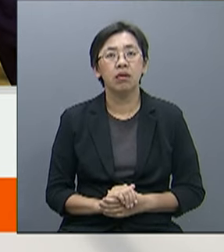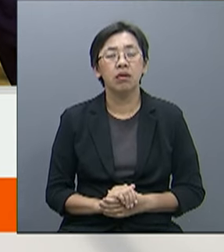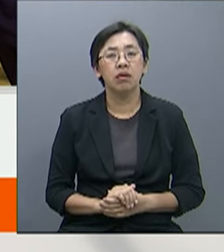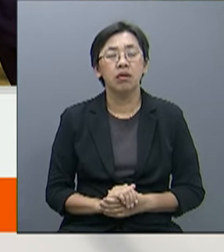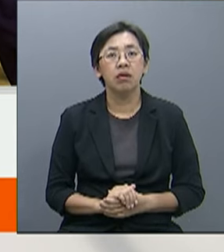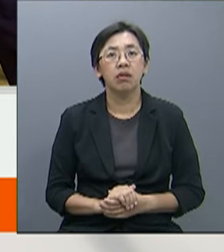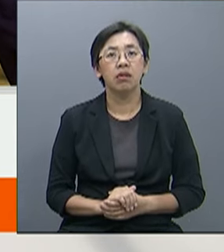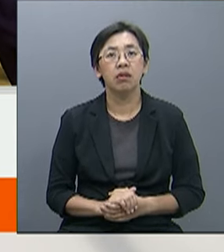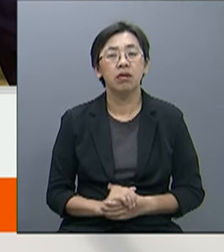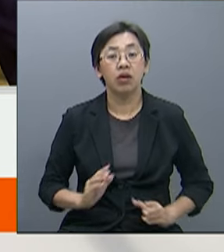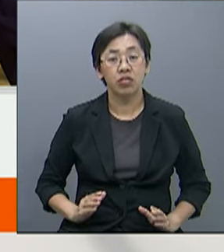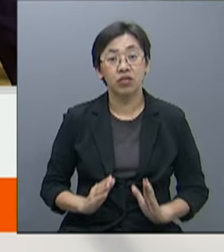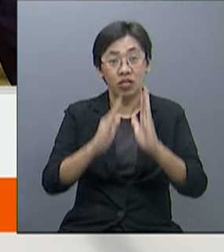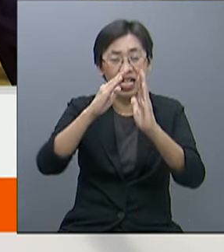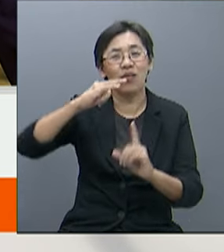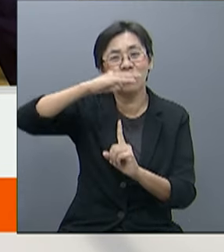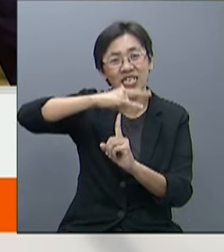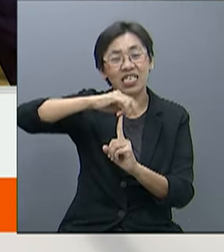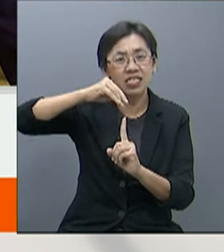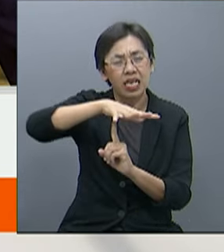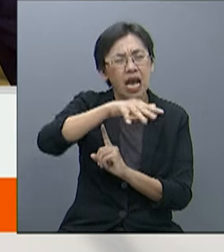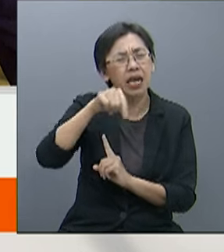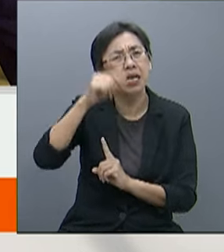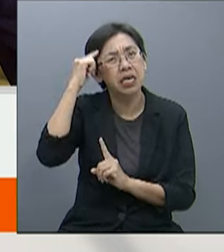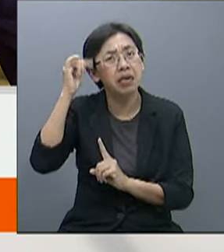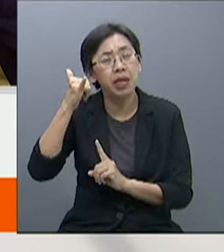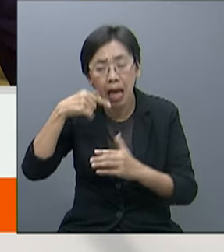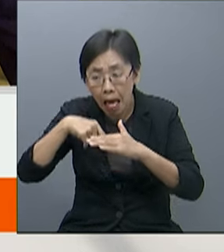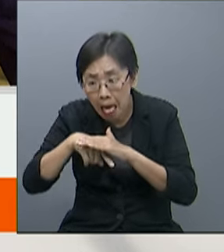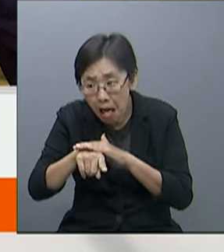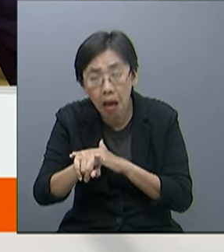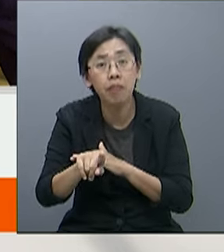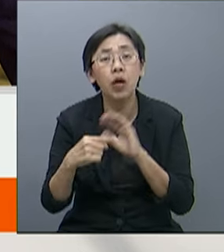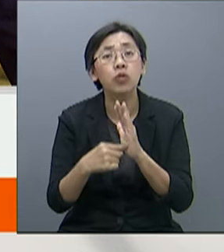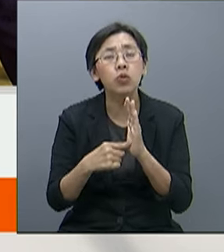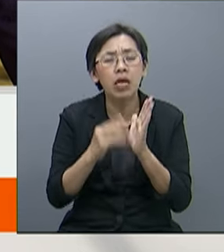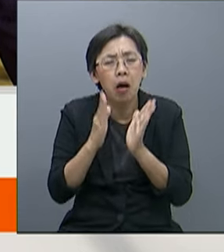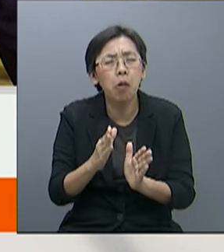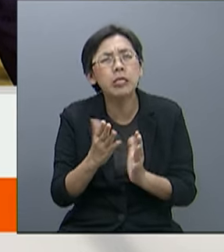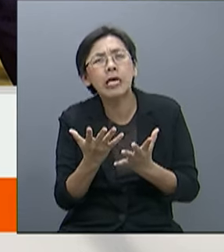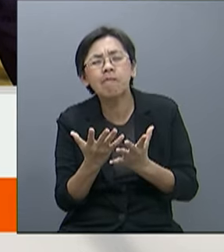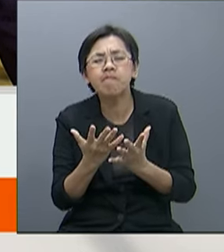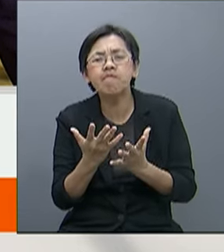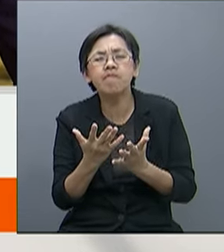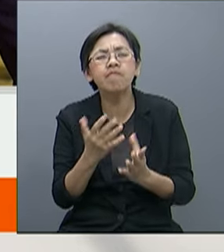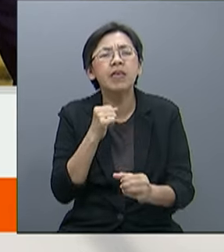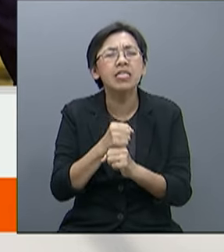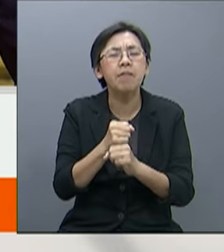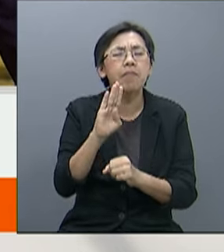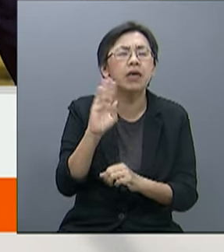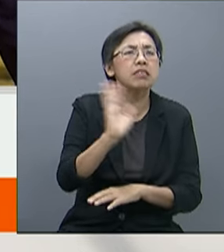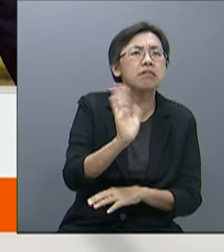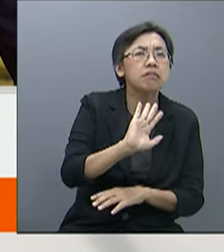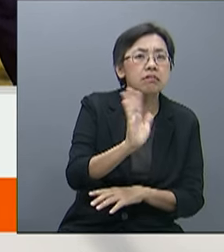สาสัญญาณพวกนี้นะคะมันสามารถที่จะลักลอบในกรณีเช่นกลุ่มคนที่อาจจะไม่ได้เกี่ยวข้องกับบริษัท